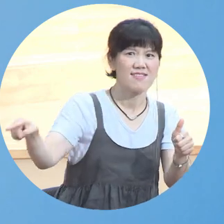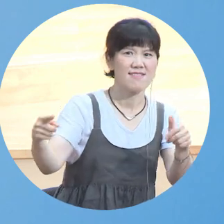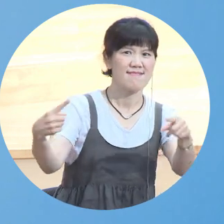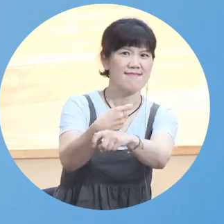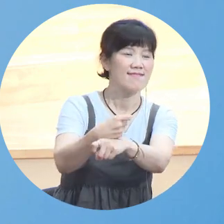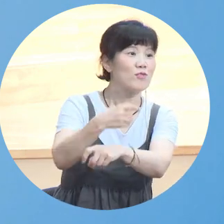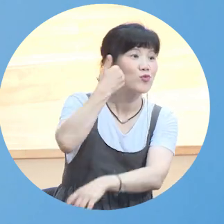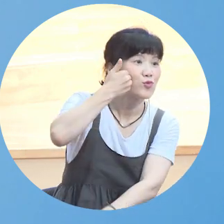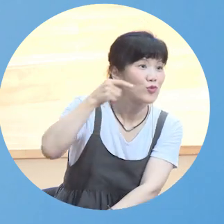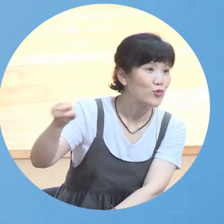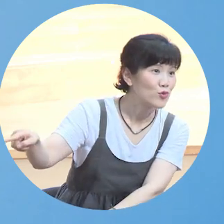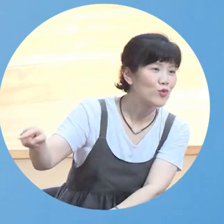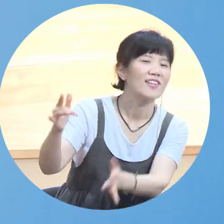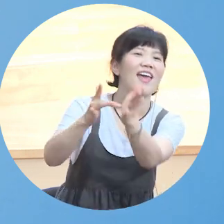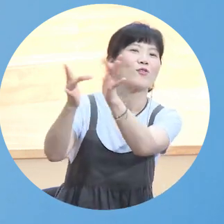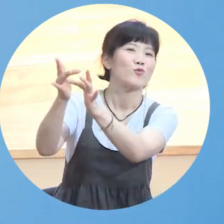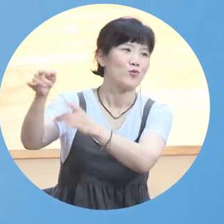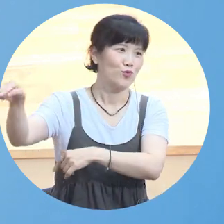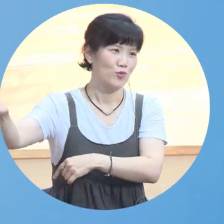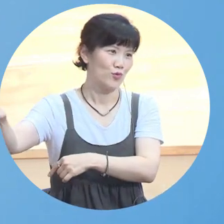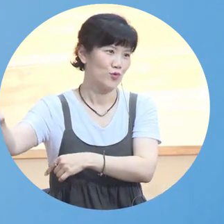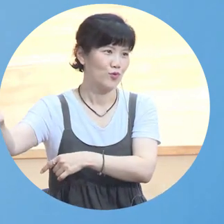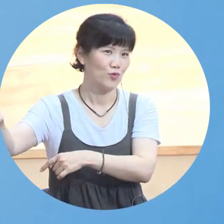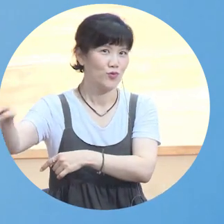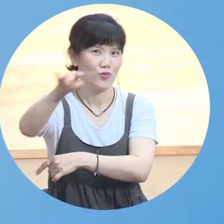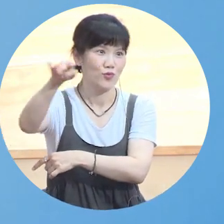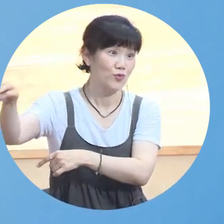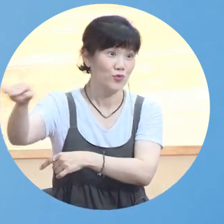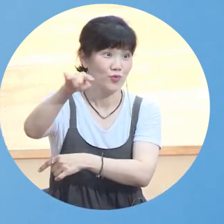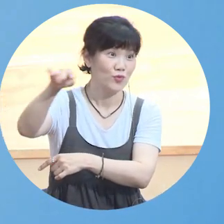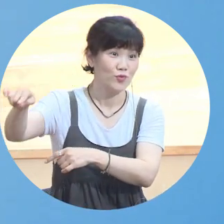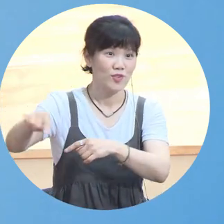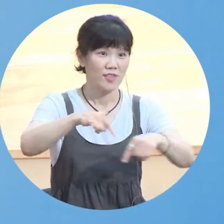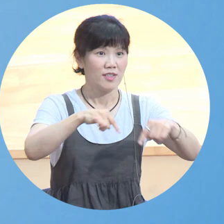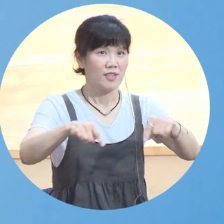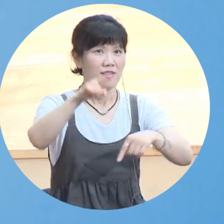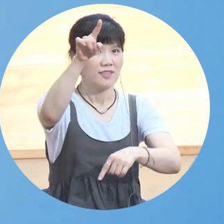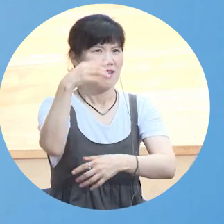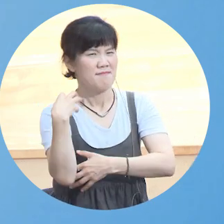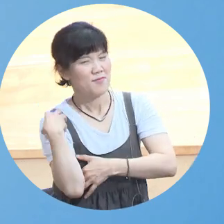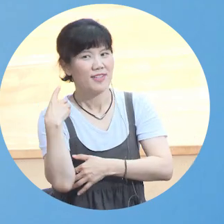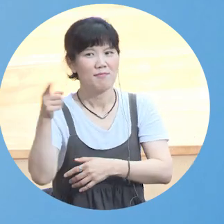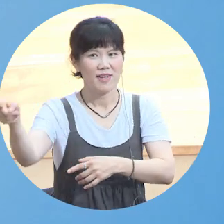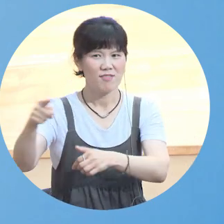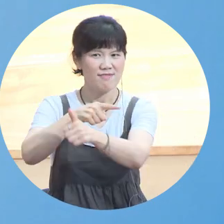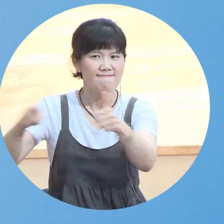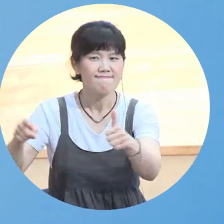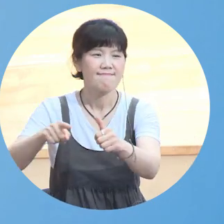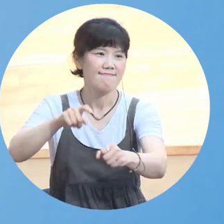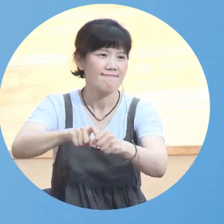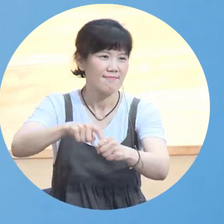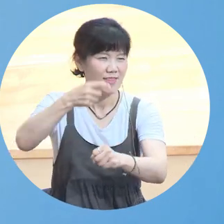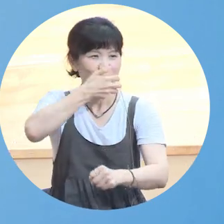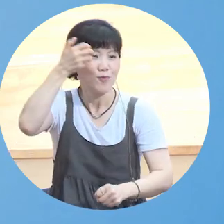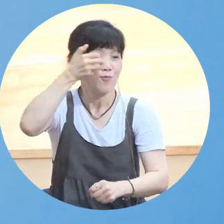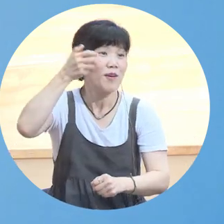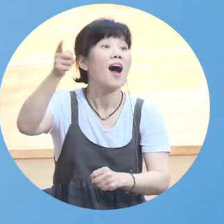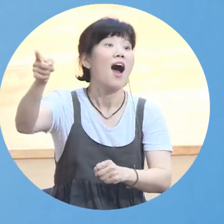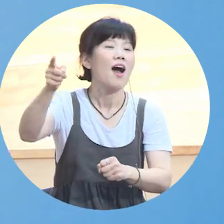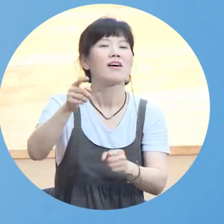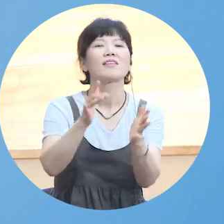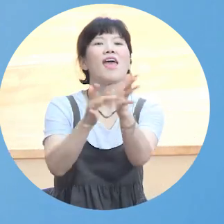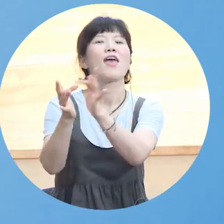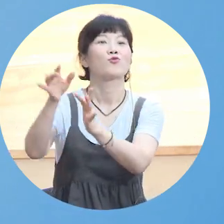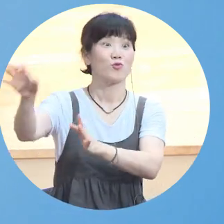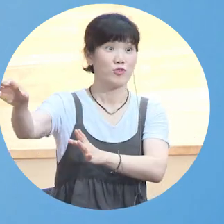예수 정책인 부담을 느끼고 적어 반드시 추격에 딱 마음먹었는데 예수 그런데 헤롯의